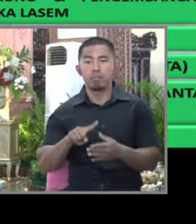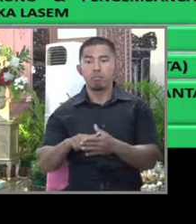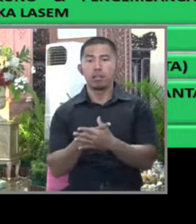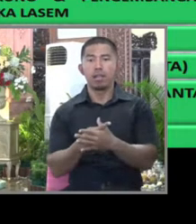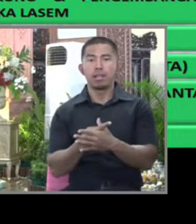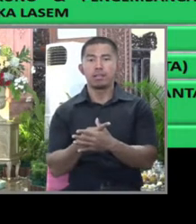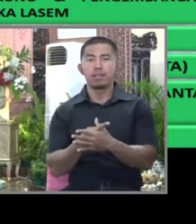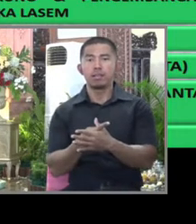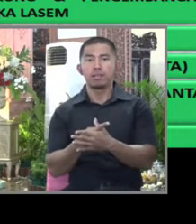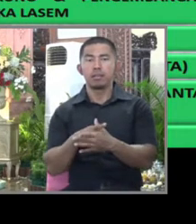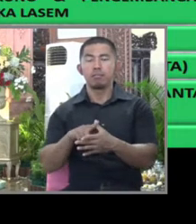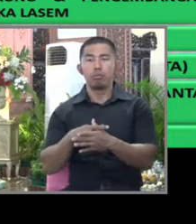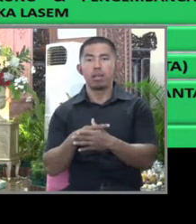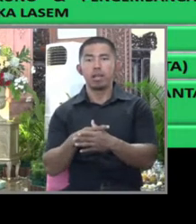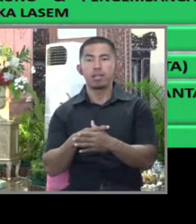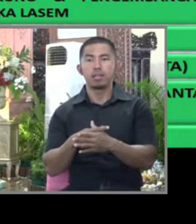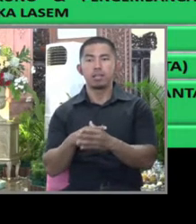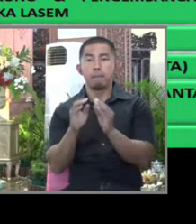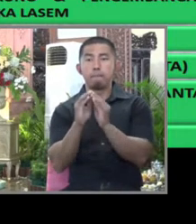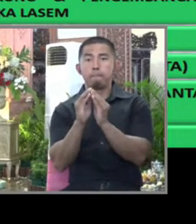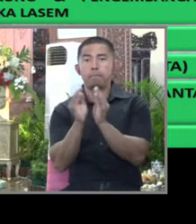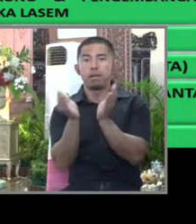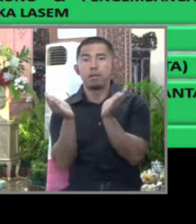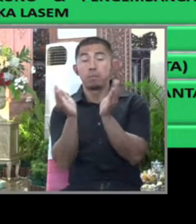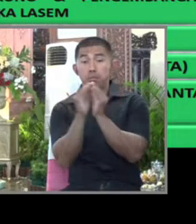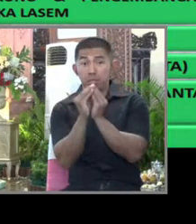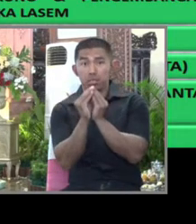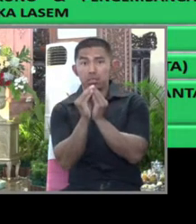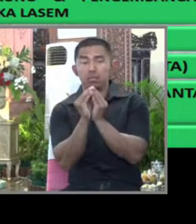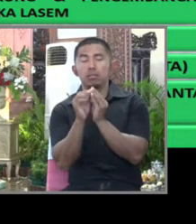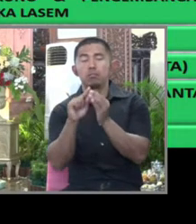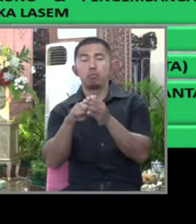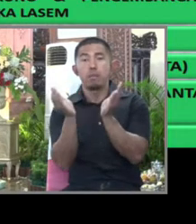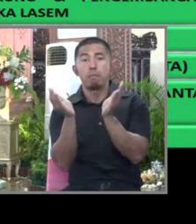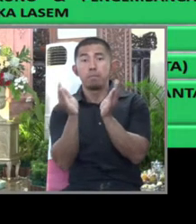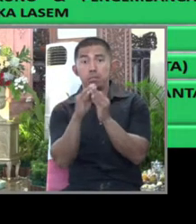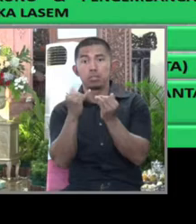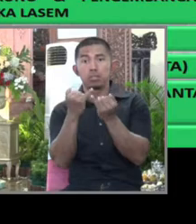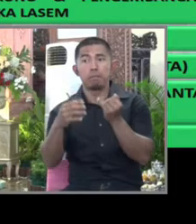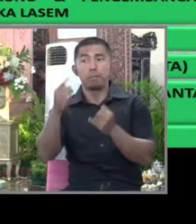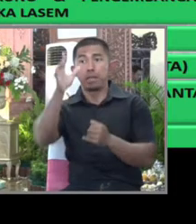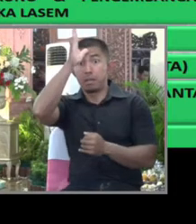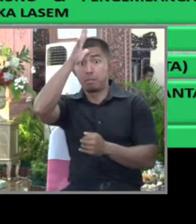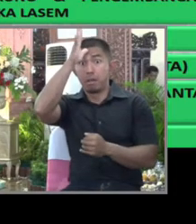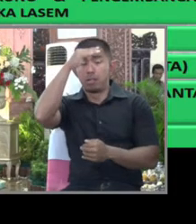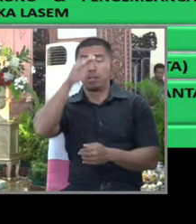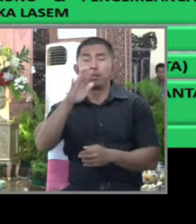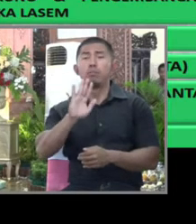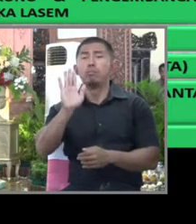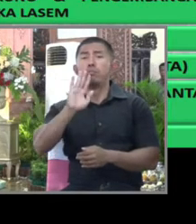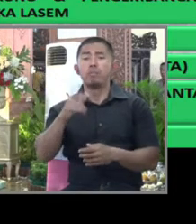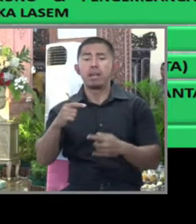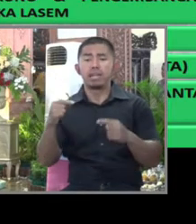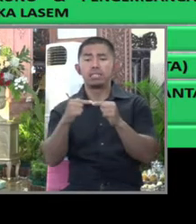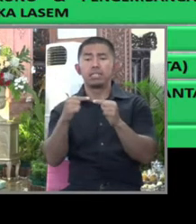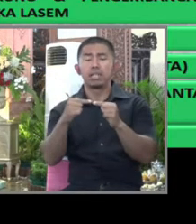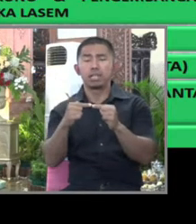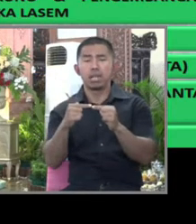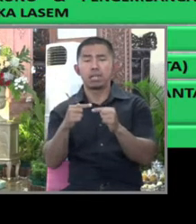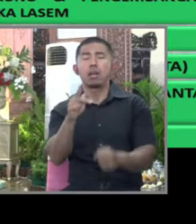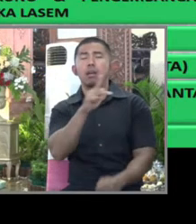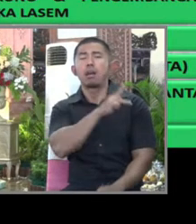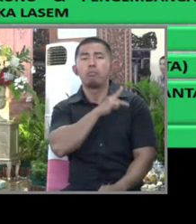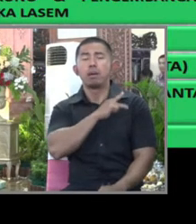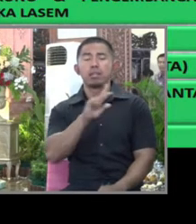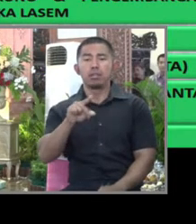mulai di Brebes sampai di Bali ya yang belum ada cantiknya adalah Kabupaten